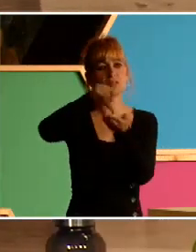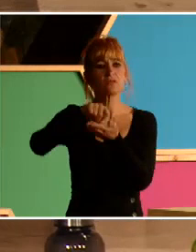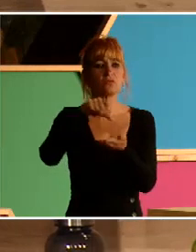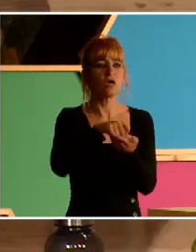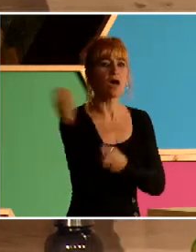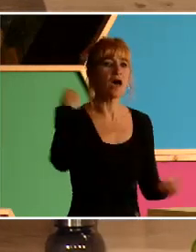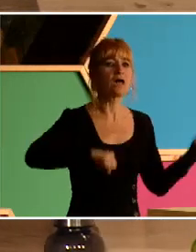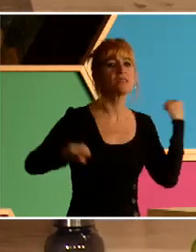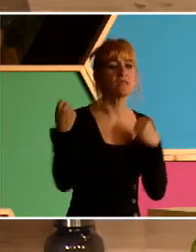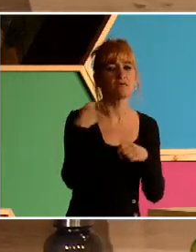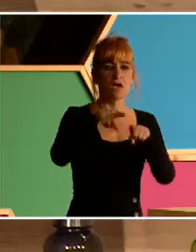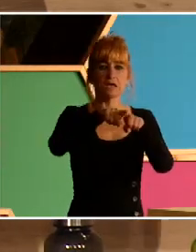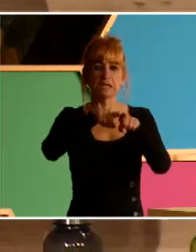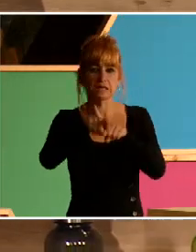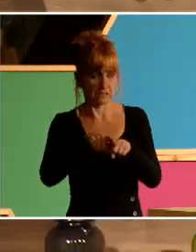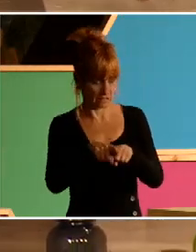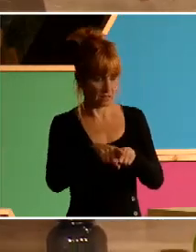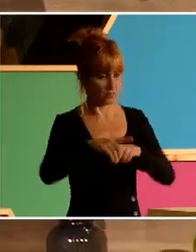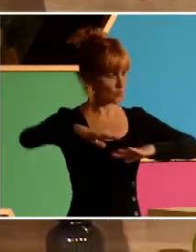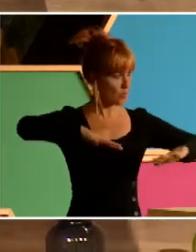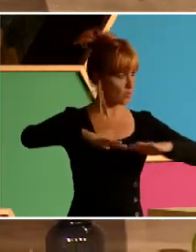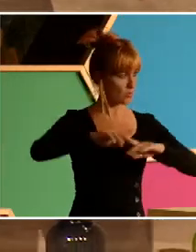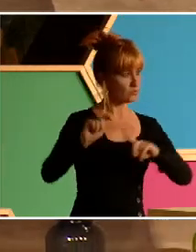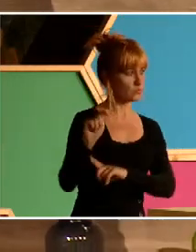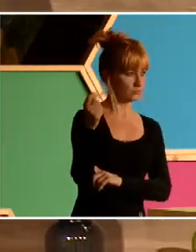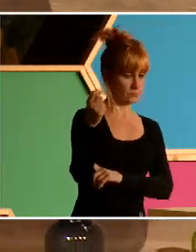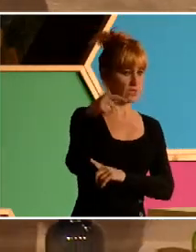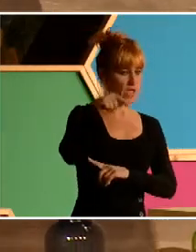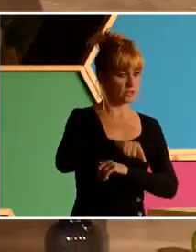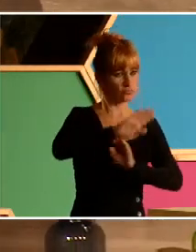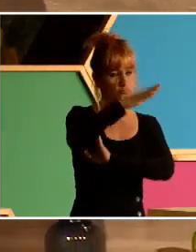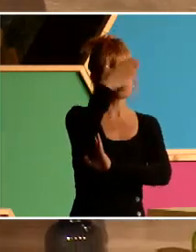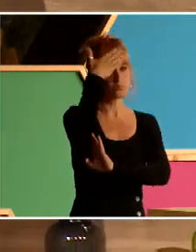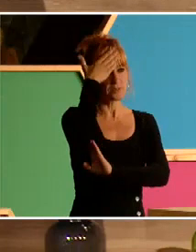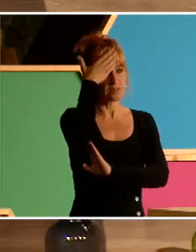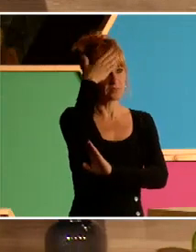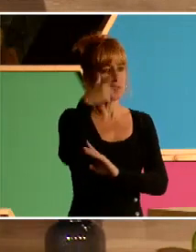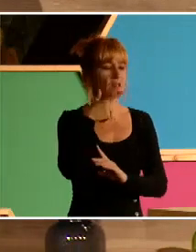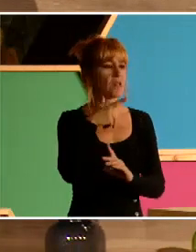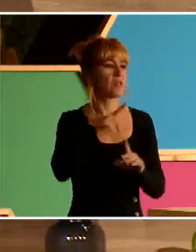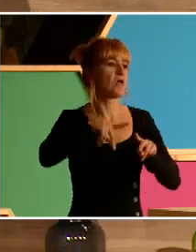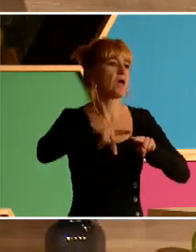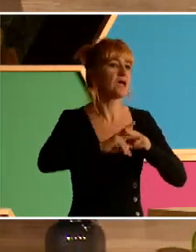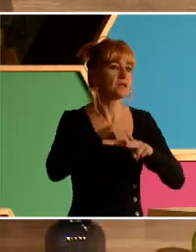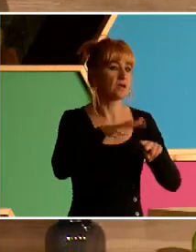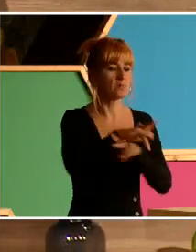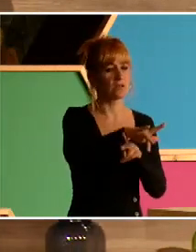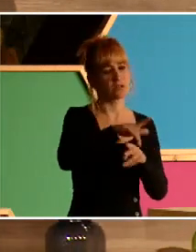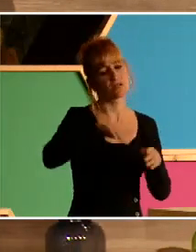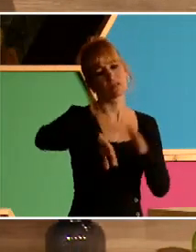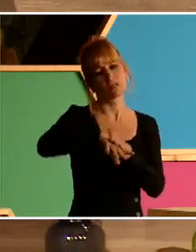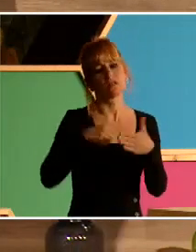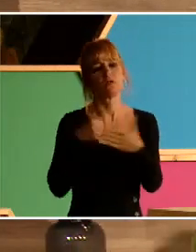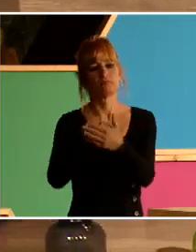a la ciutadania crítica, a la ciutadania mobilitzada, que és un dels principals antídots contra l'extrema dreta i contra el feixisme.